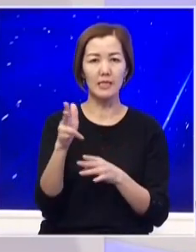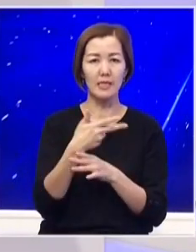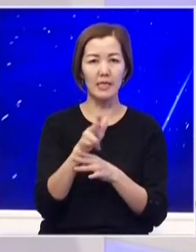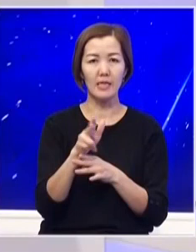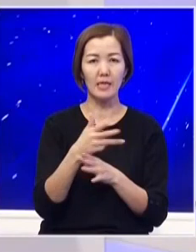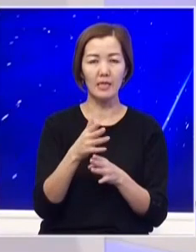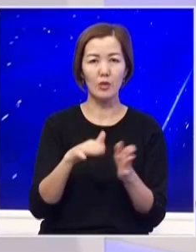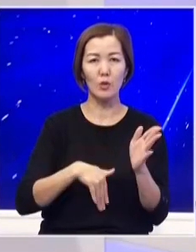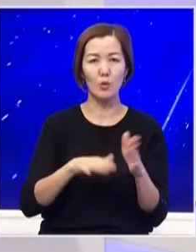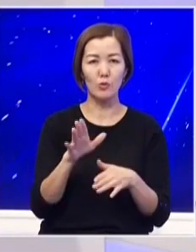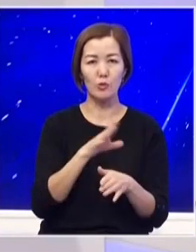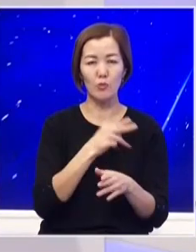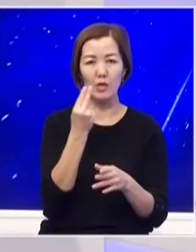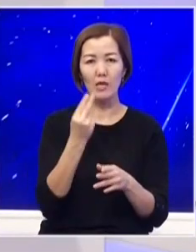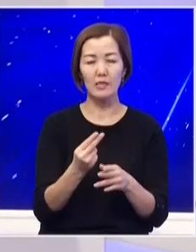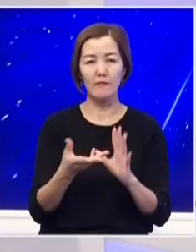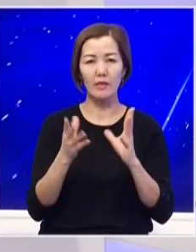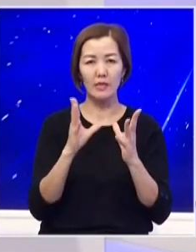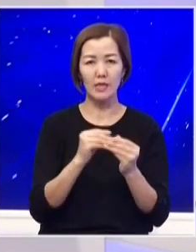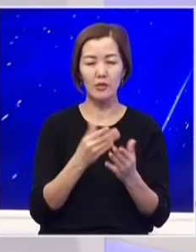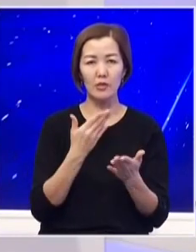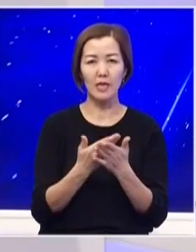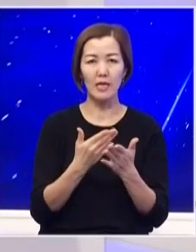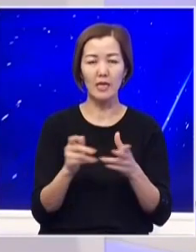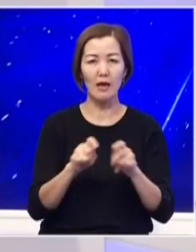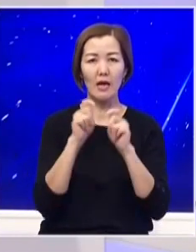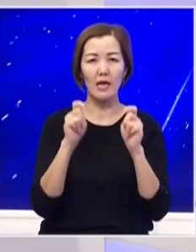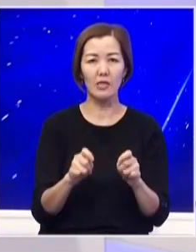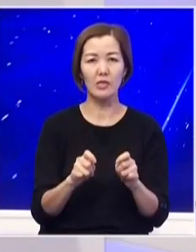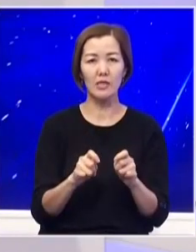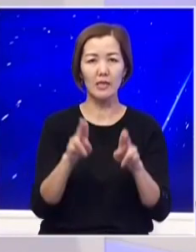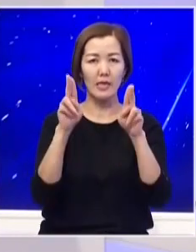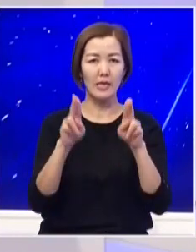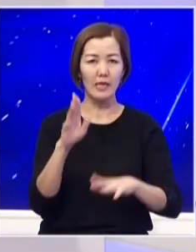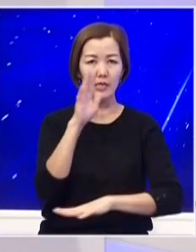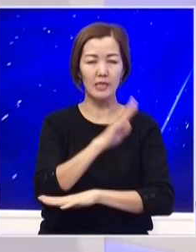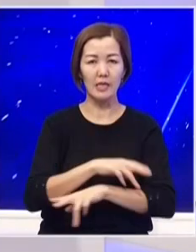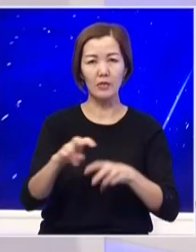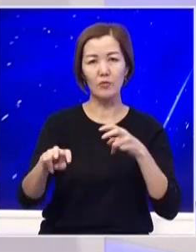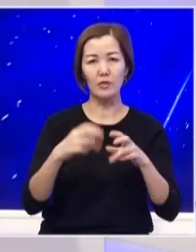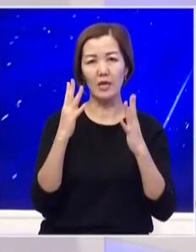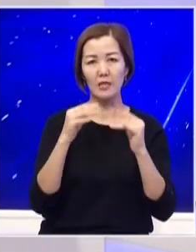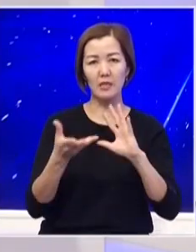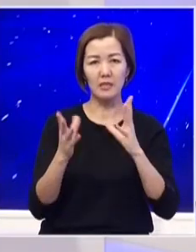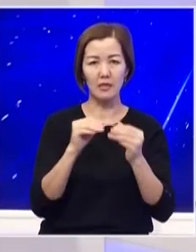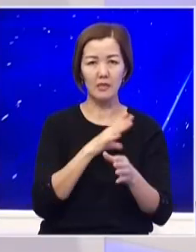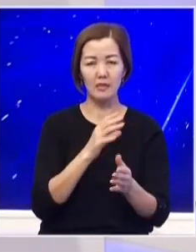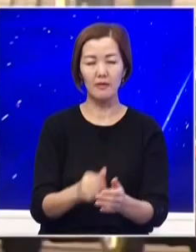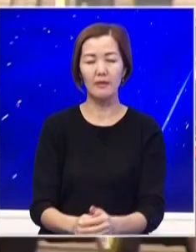сергіте түскендей. Цифрландырудың нәтижесі дәлелі ашылған, анықталған ереже мен тәртіп бұзу статистикасы.